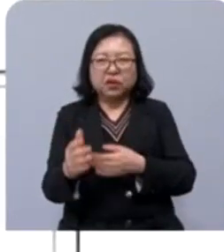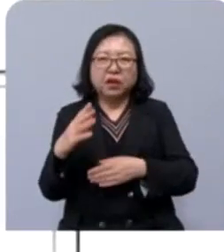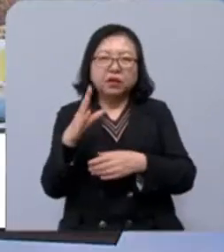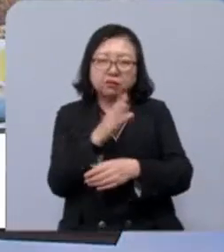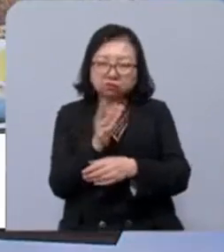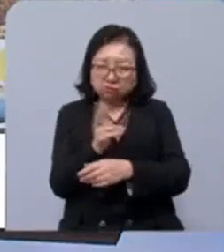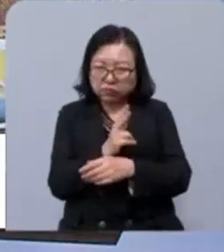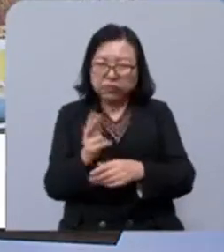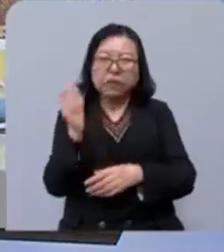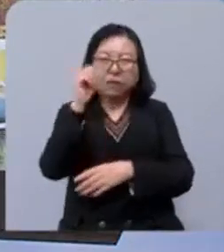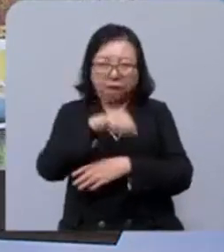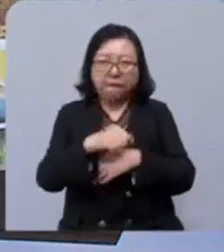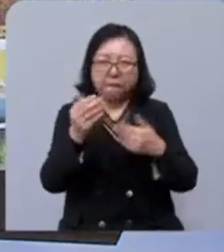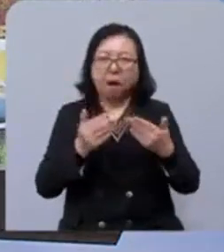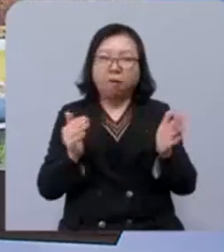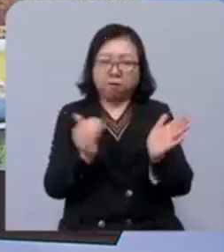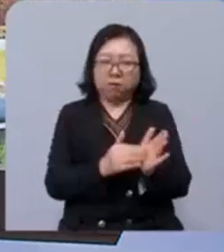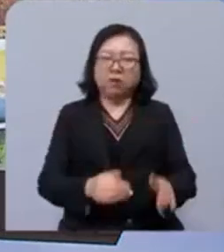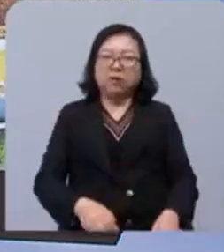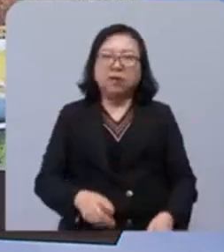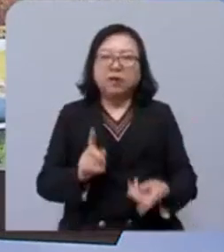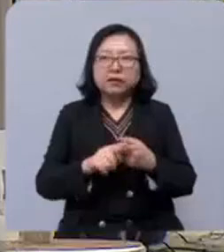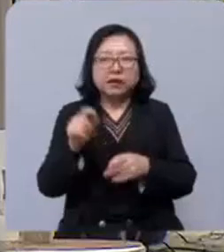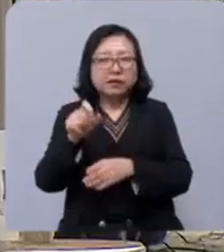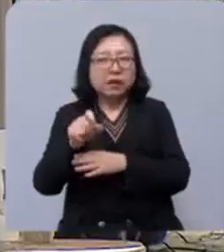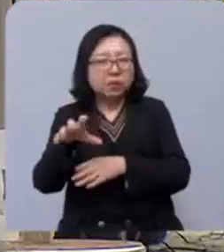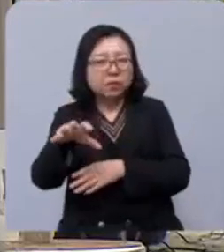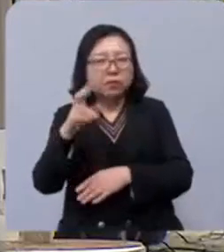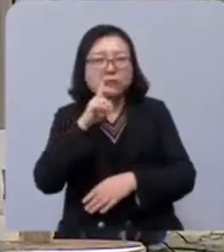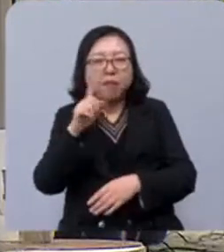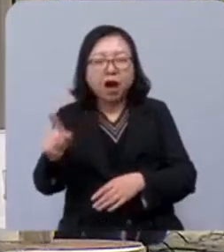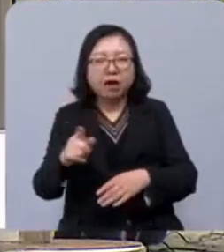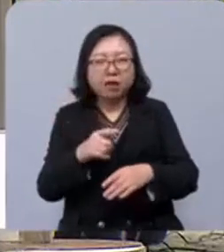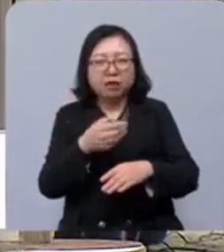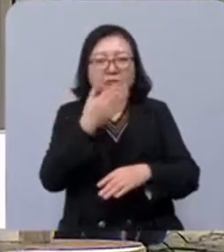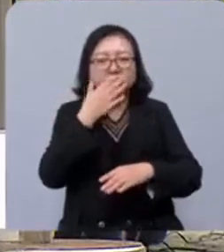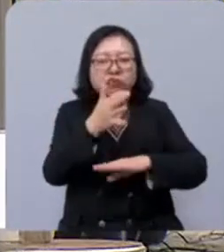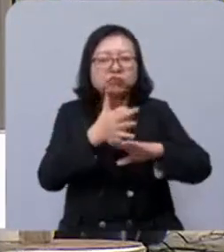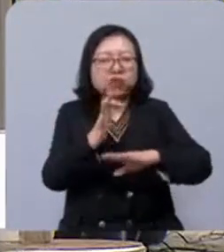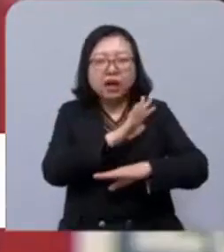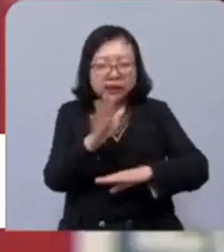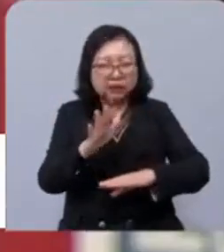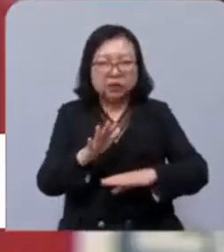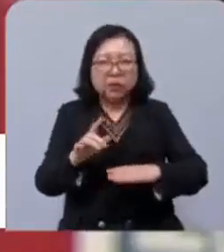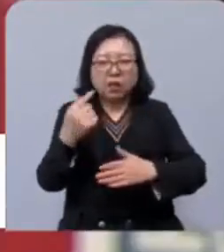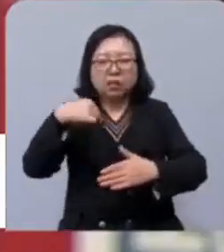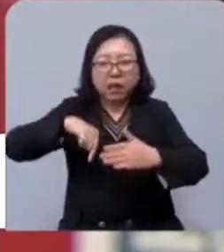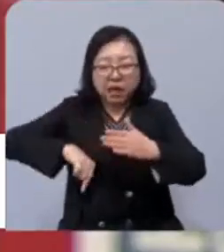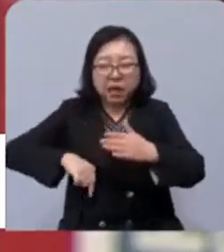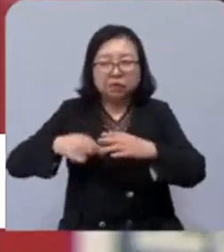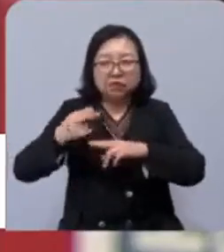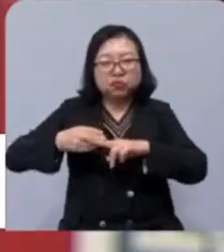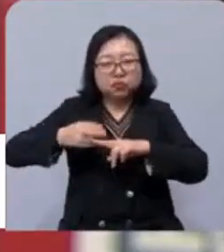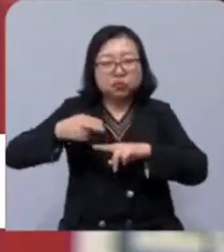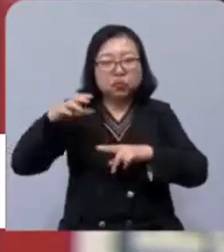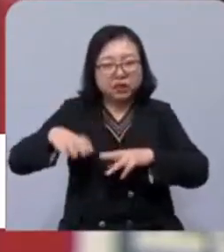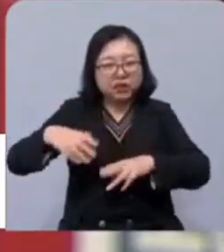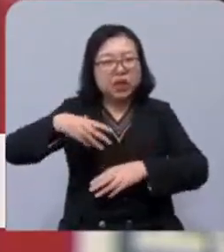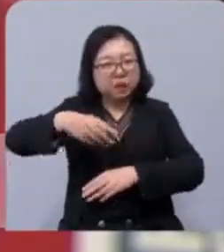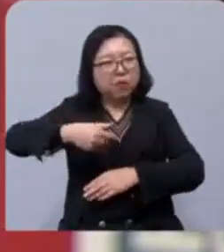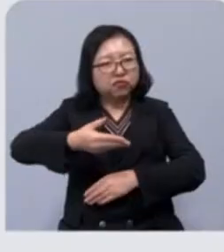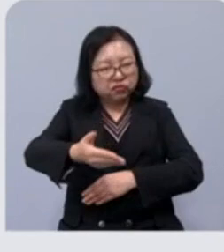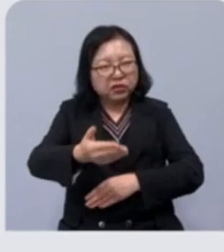밝혔습니다 이에 대해 사업소는 푸드 트럭이 아니라 적법한 내부 조리장을 쓰도록 허가한다는 의미였다고